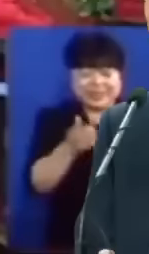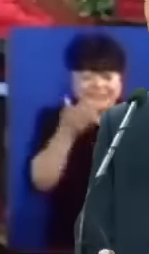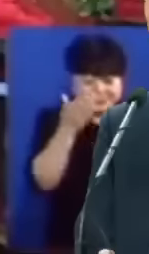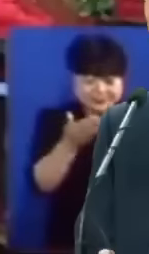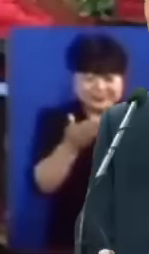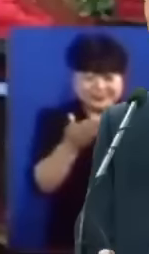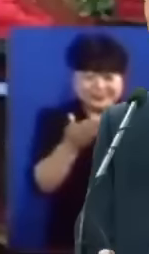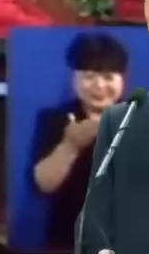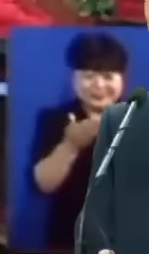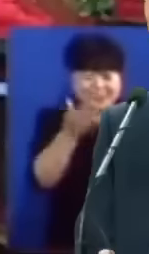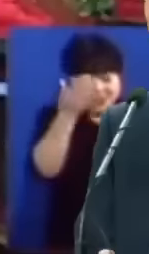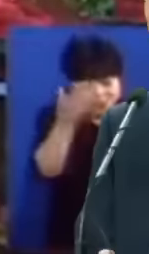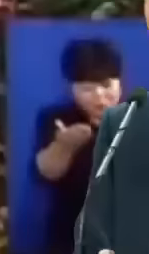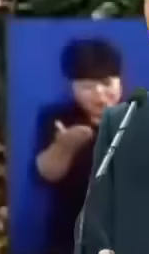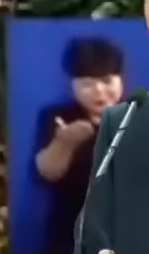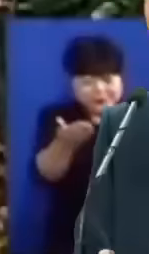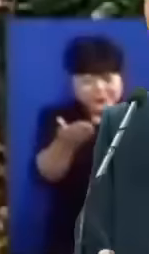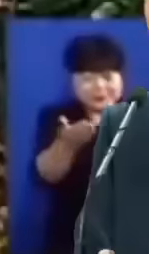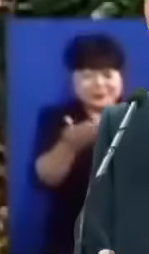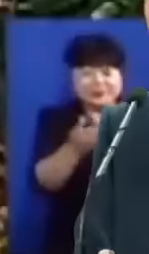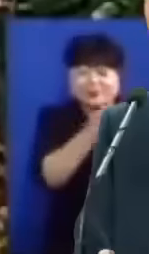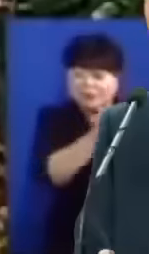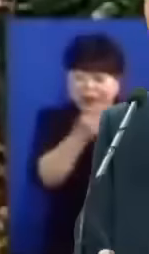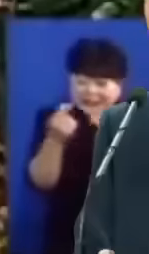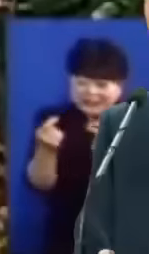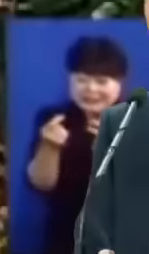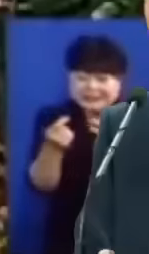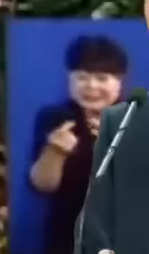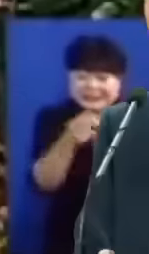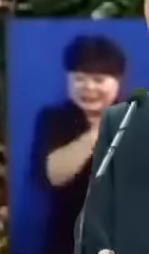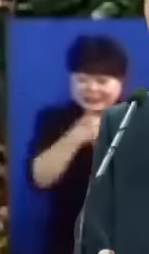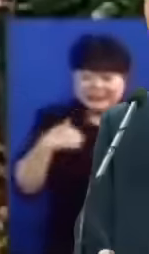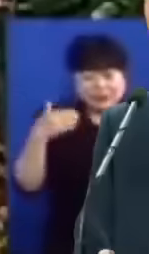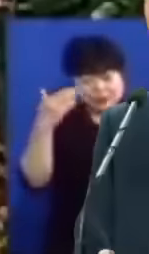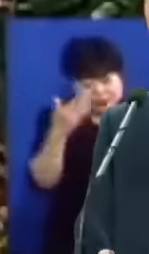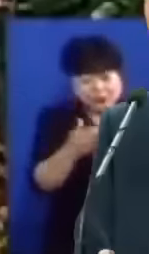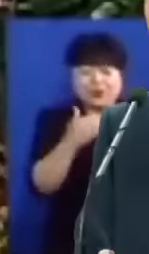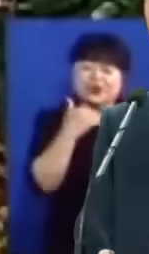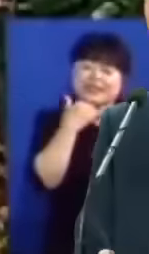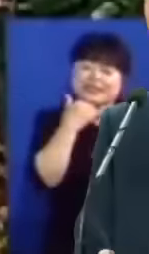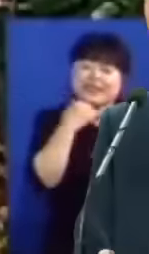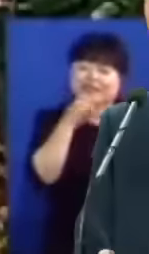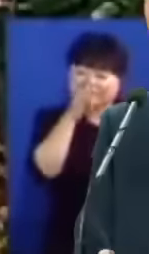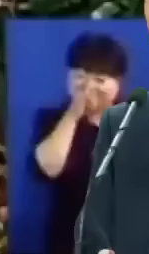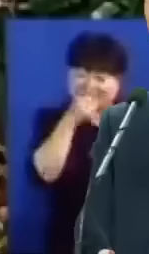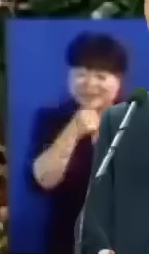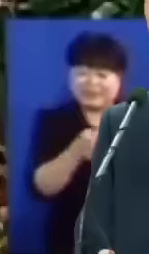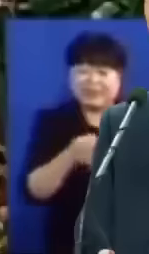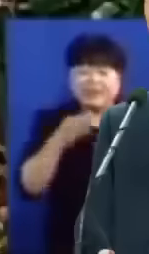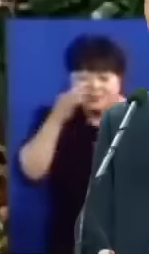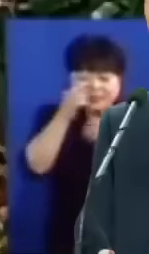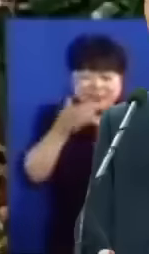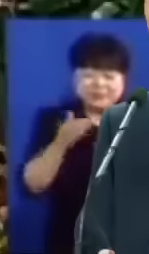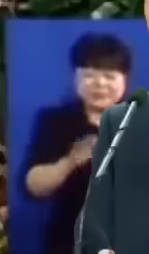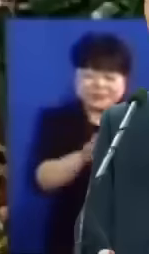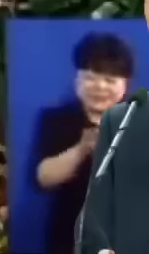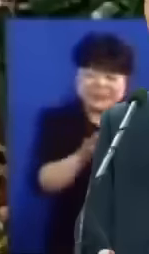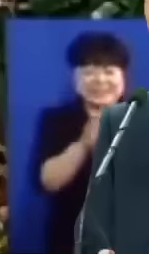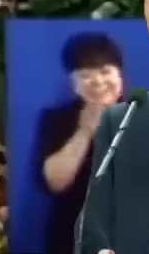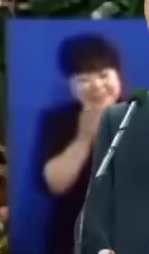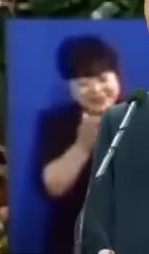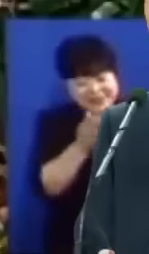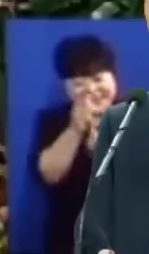하나님은 여러분을 그와 같이 자격을 주시고 기다리고 계시기 때문에 진심으로 하나님을